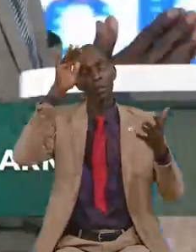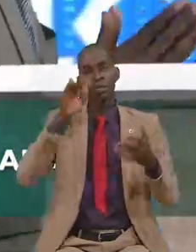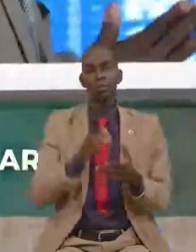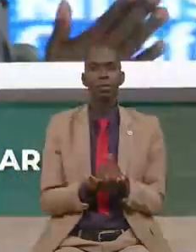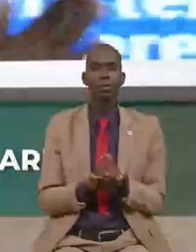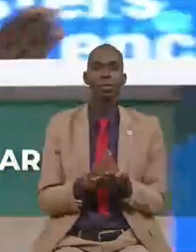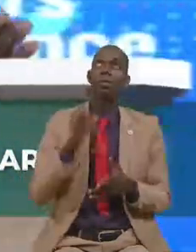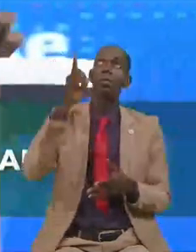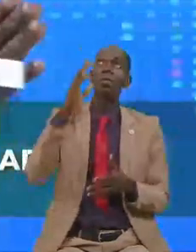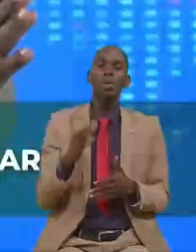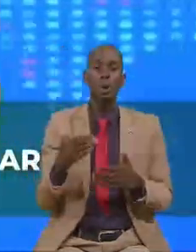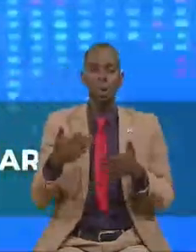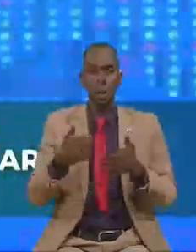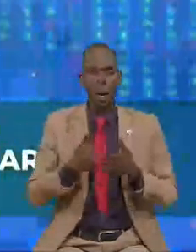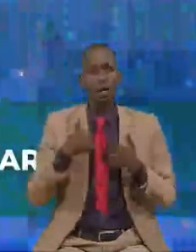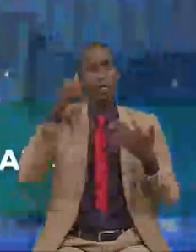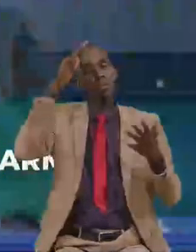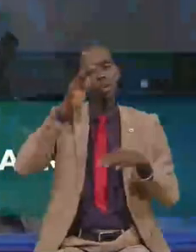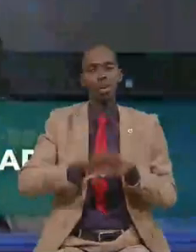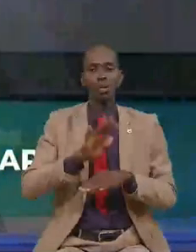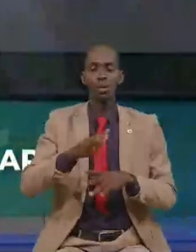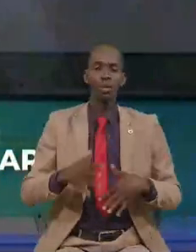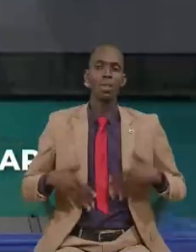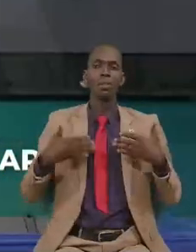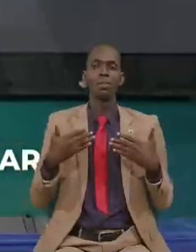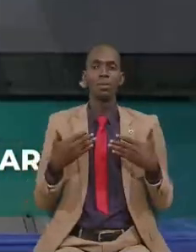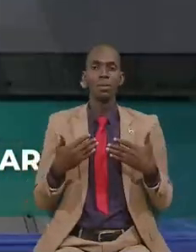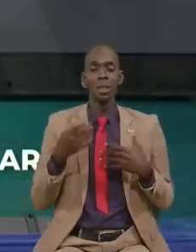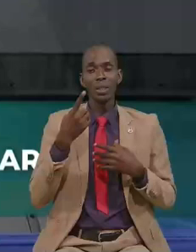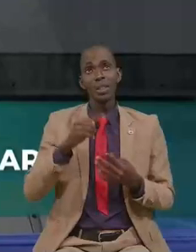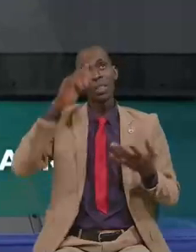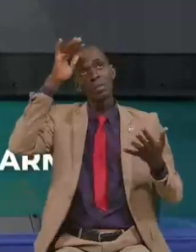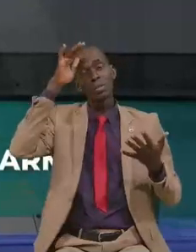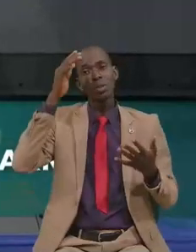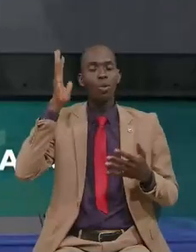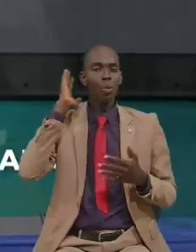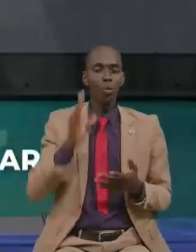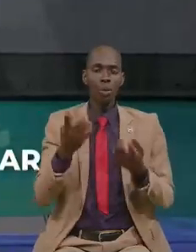Dieu a des attentes pour ta vie. Les attentes seront